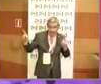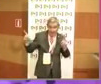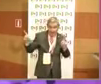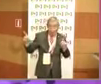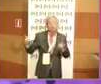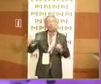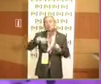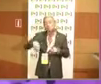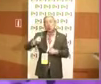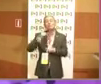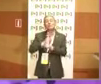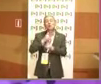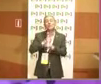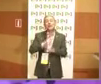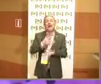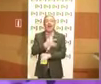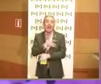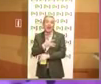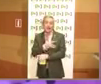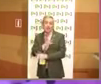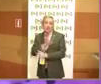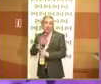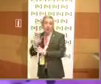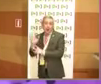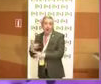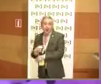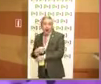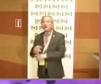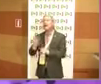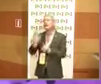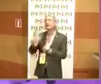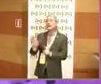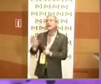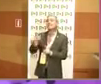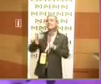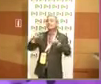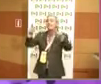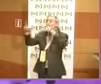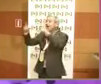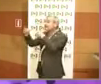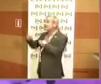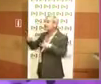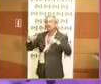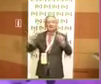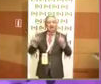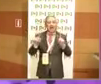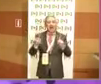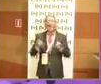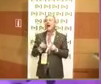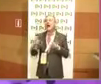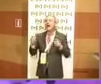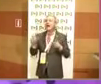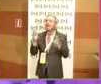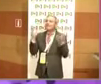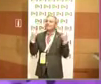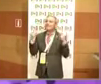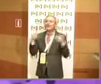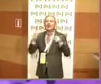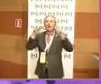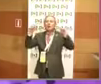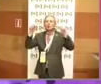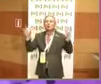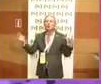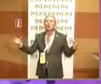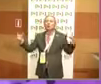però il dovere etico e morale di mostrare che le diversità vivono in una comune cultura politica che